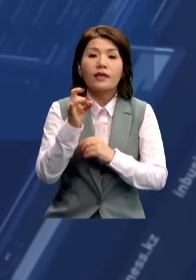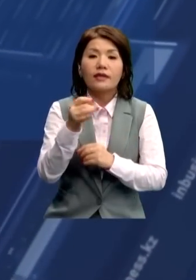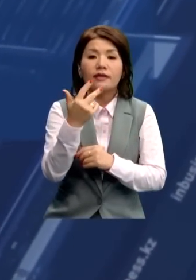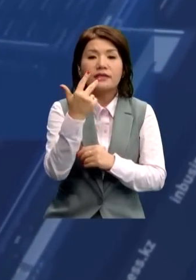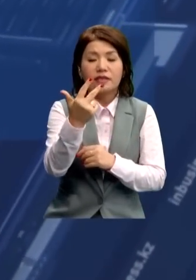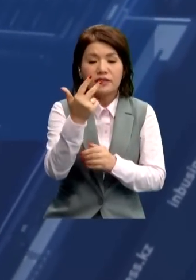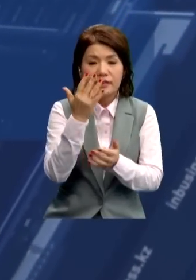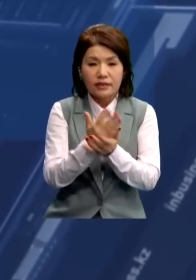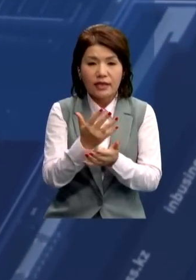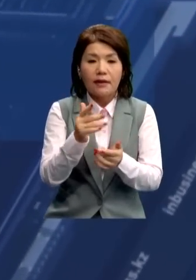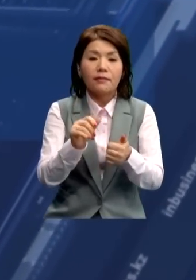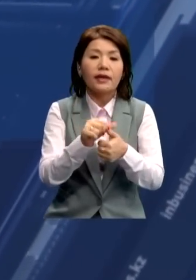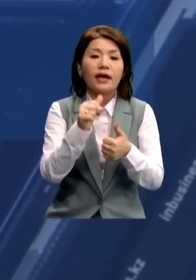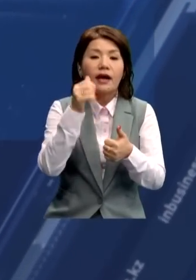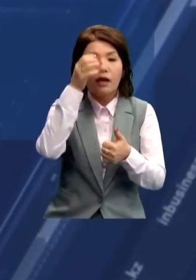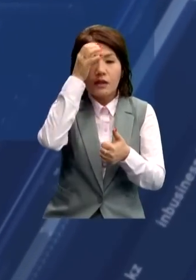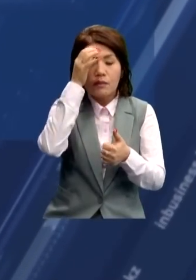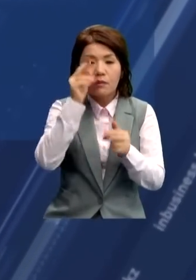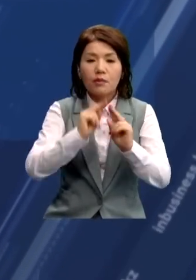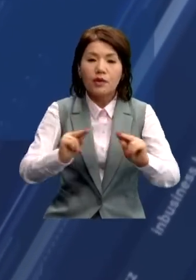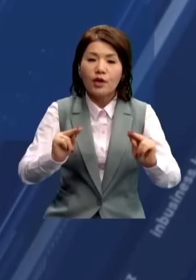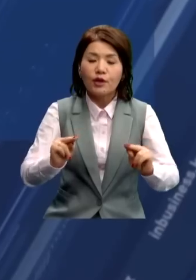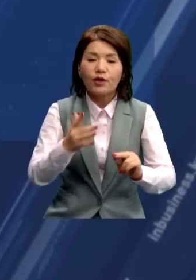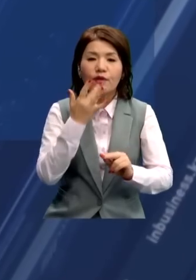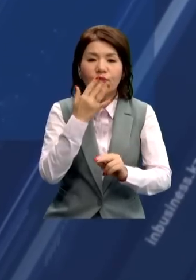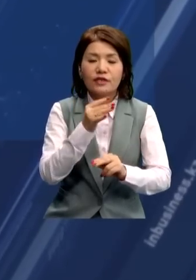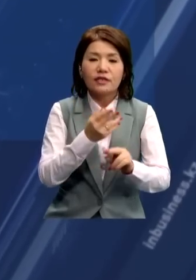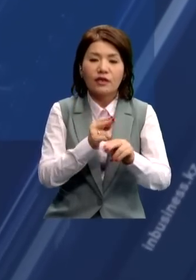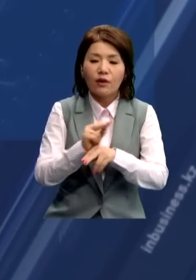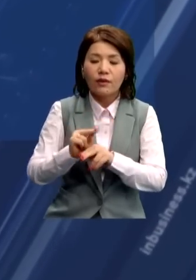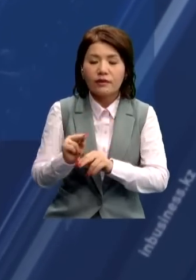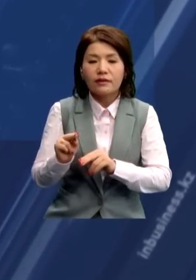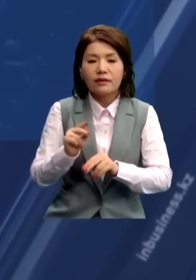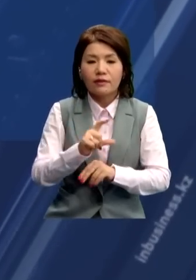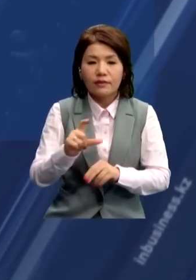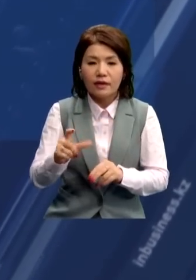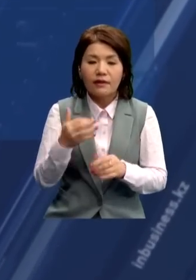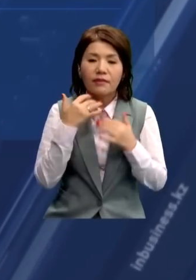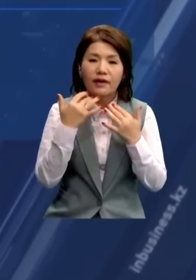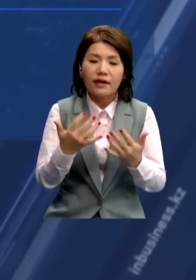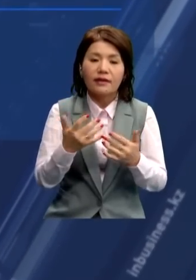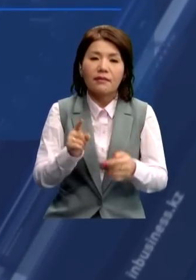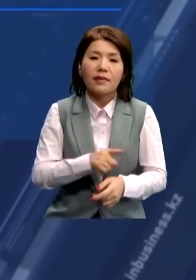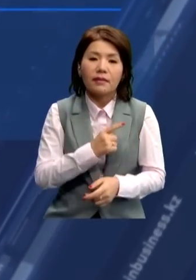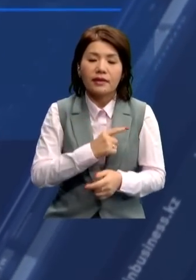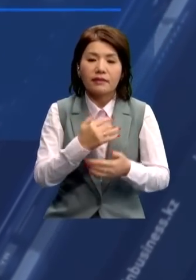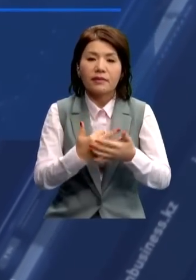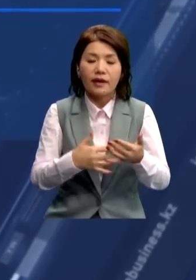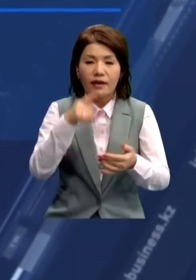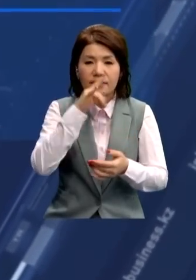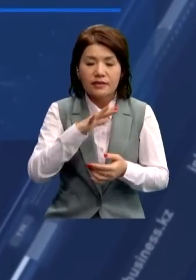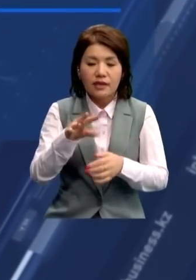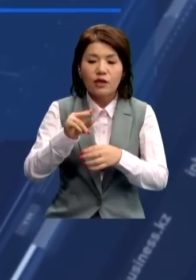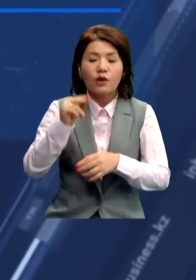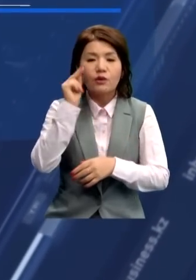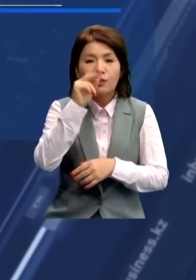үшеу болмақ. Алғашқысы ғылыми педагогикалық. Ол шетелдік оқытушылар мен ғалымдарға, әрі сұранысқа ие мамандықтар бойынша Қазақстанда